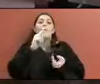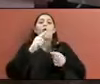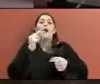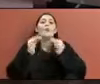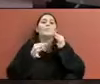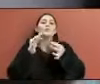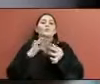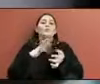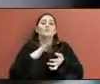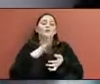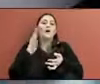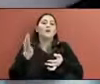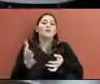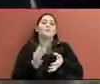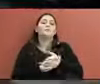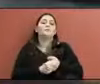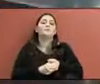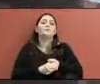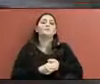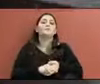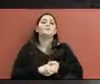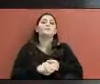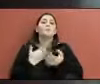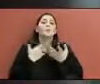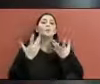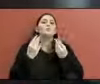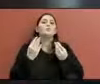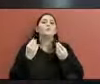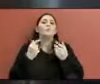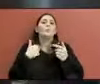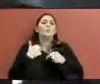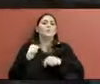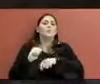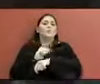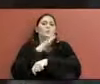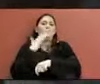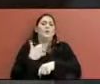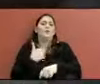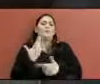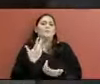bu. Beni de çok böyle derinden etkilemişti mevzu.